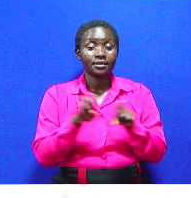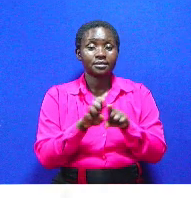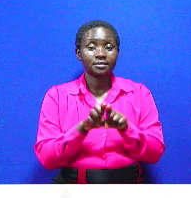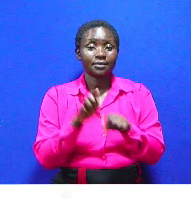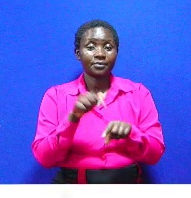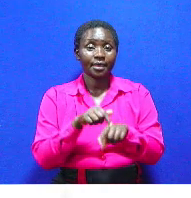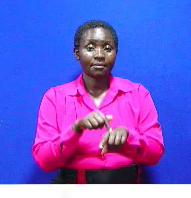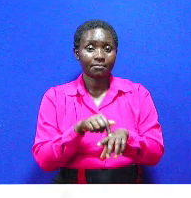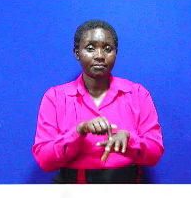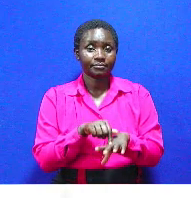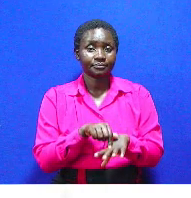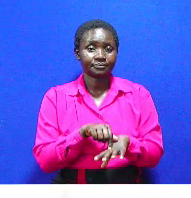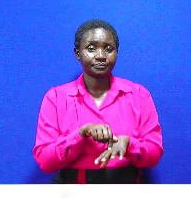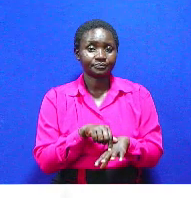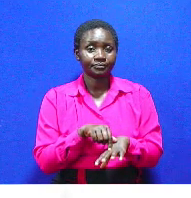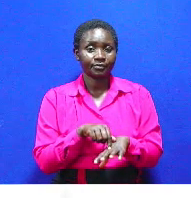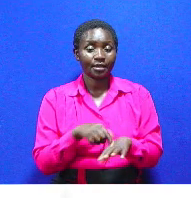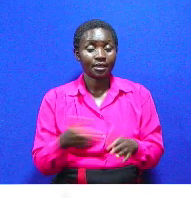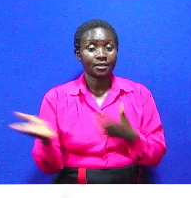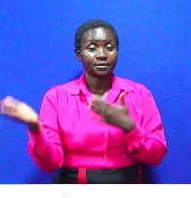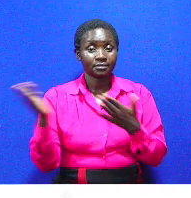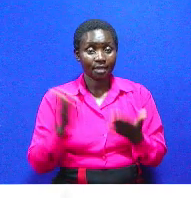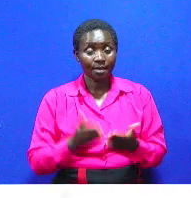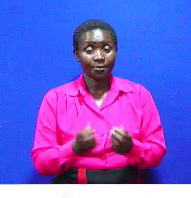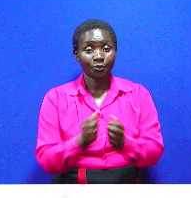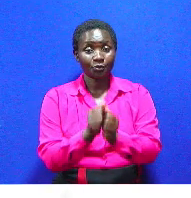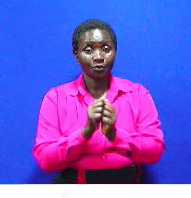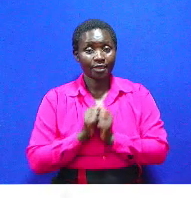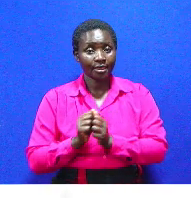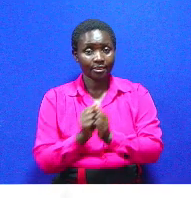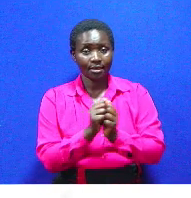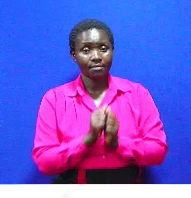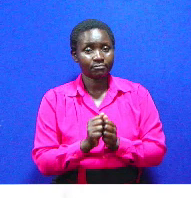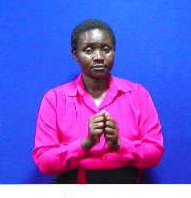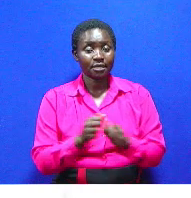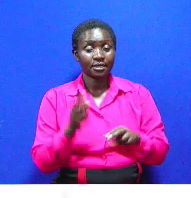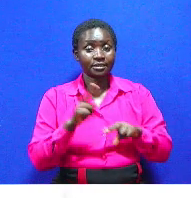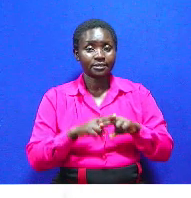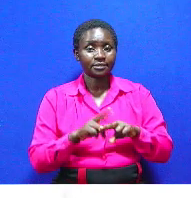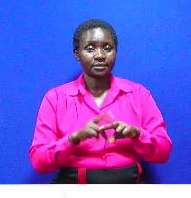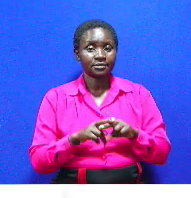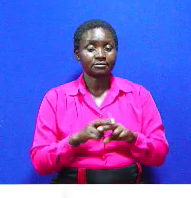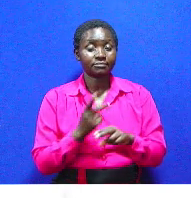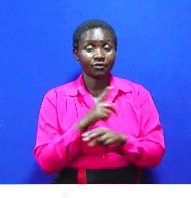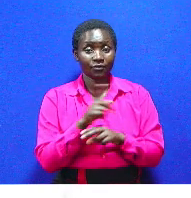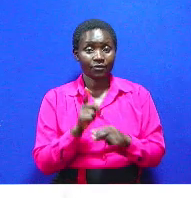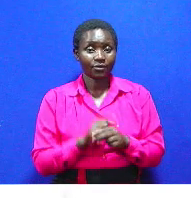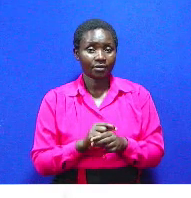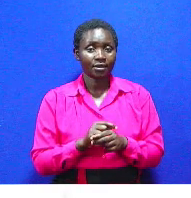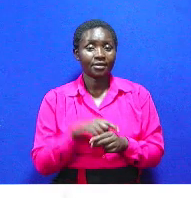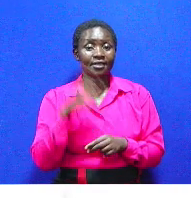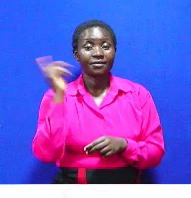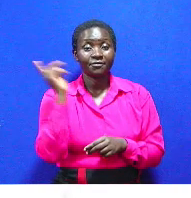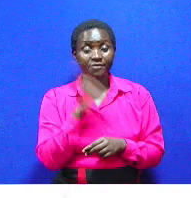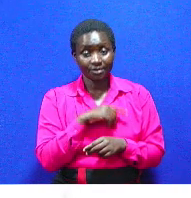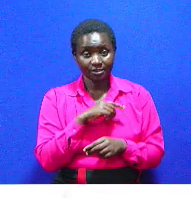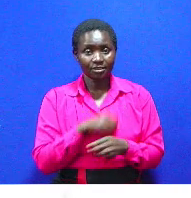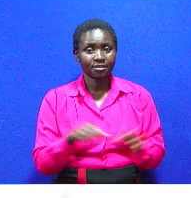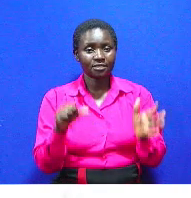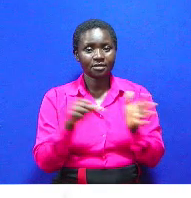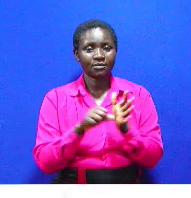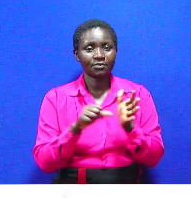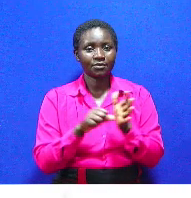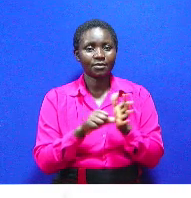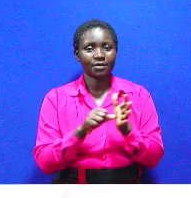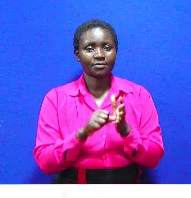boigo ni gababuli ya gocha amo na boigo gutwara ebikaro asikirenga kiogo sunsura emichando aa ya